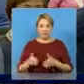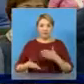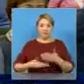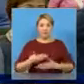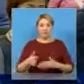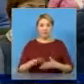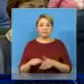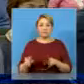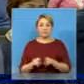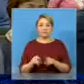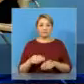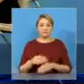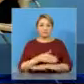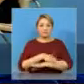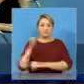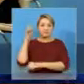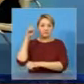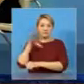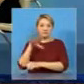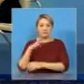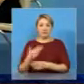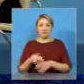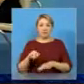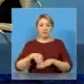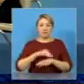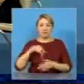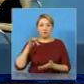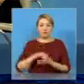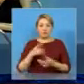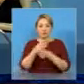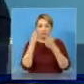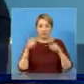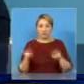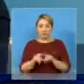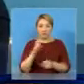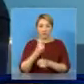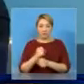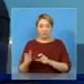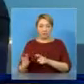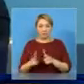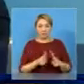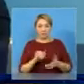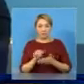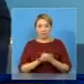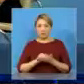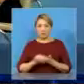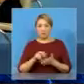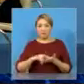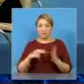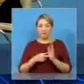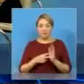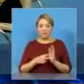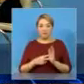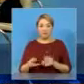а также установки уличного освещения. Аким города сообщил, что на эти работы готовятся сметы. Планомерно, по